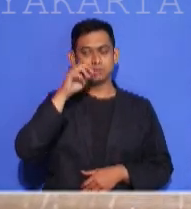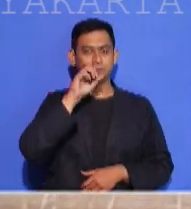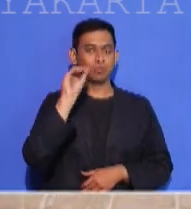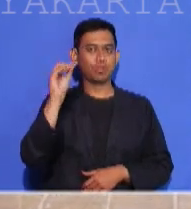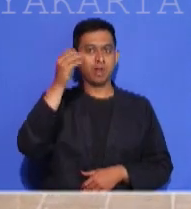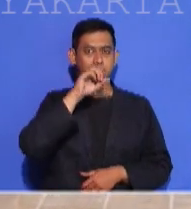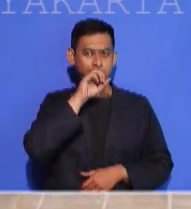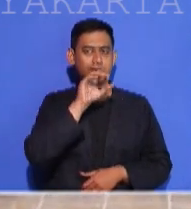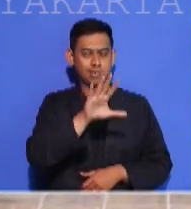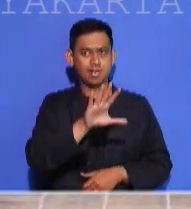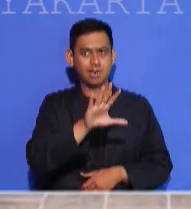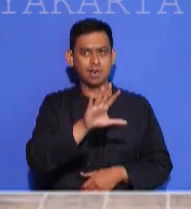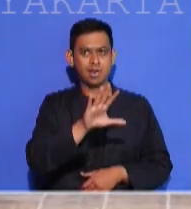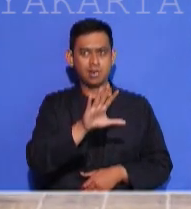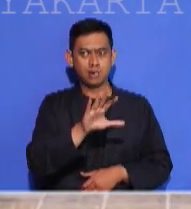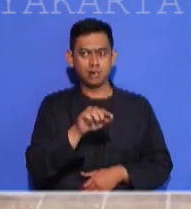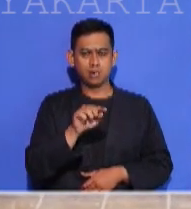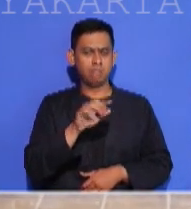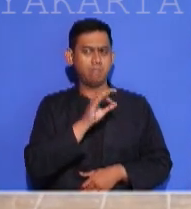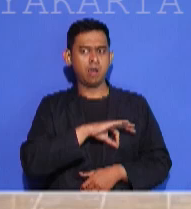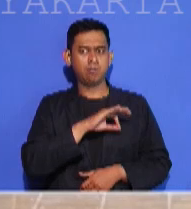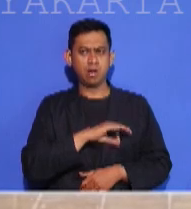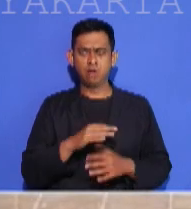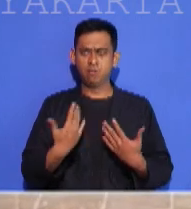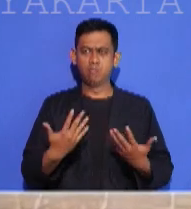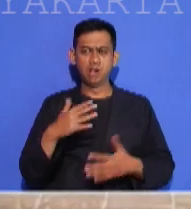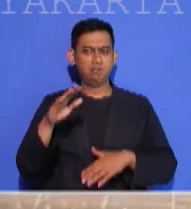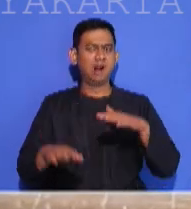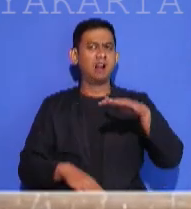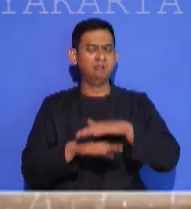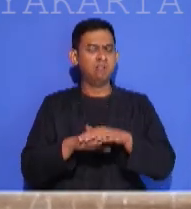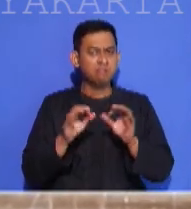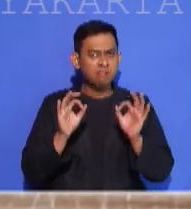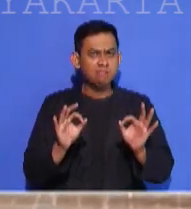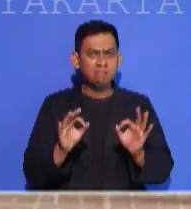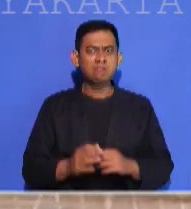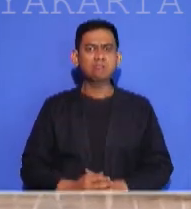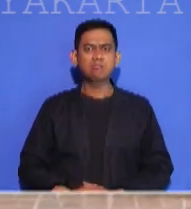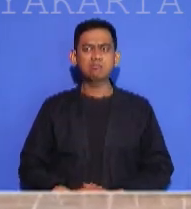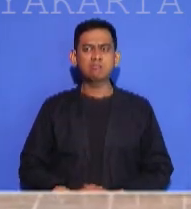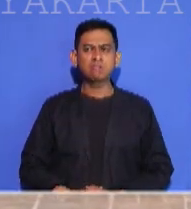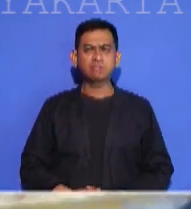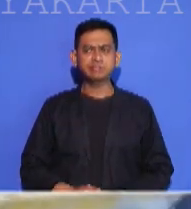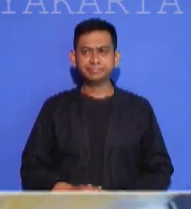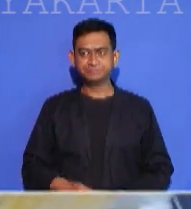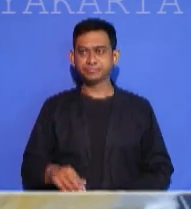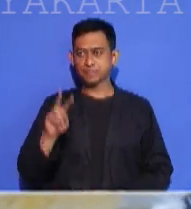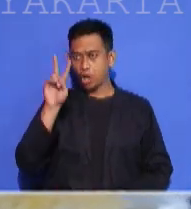pemanfaatannya. Pemanfaatannya dioptimalkan, tentunya memenuhi terhadap regulasinya.